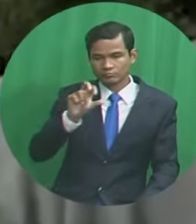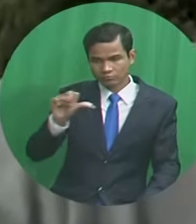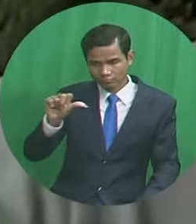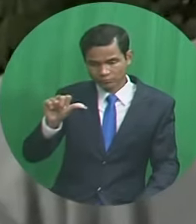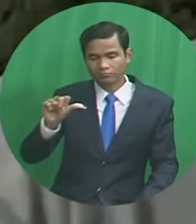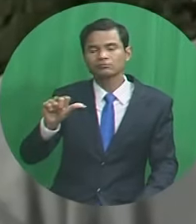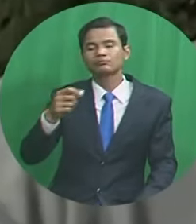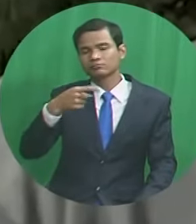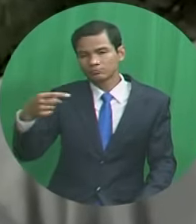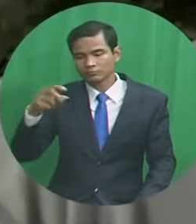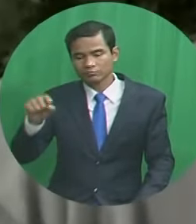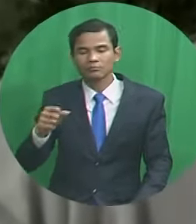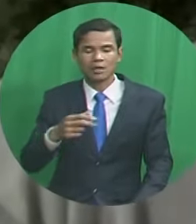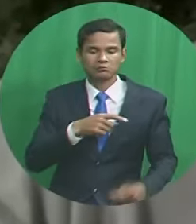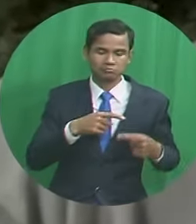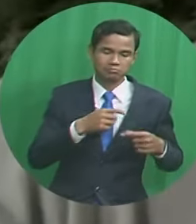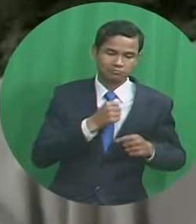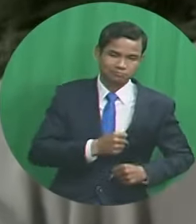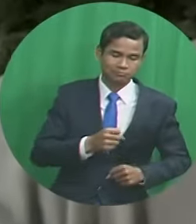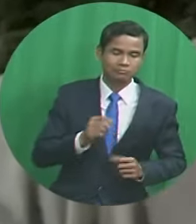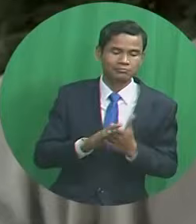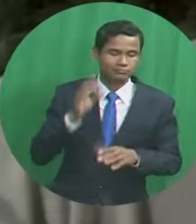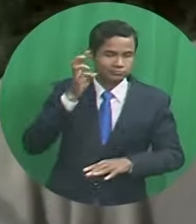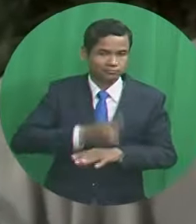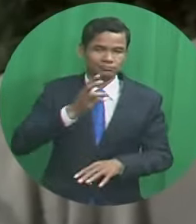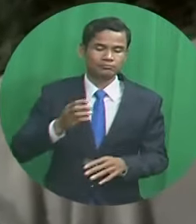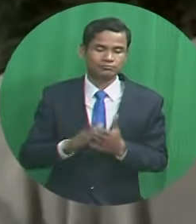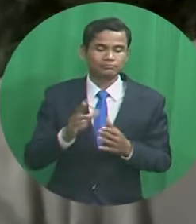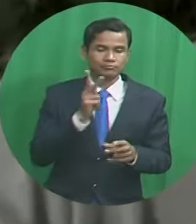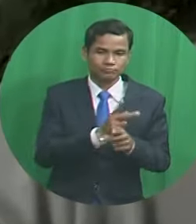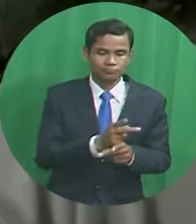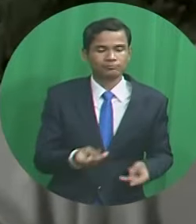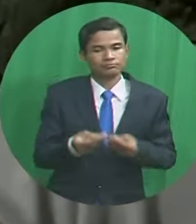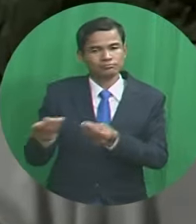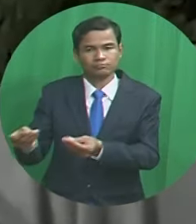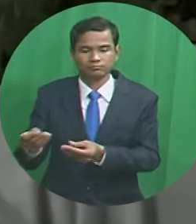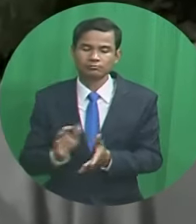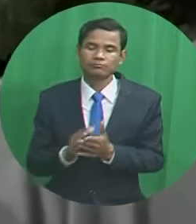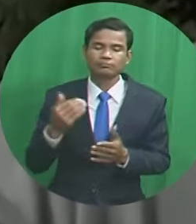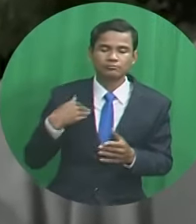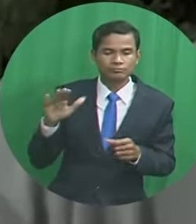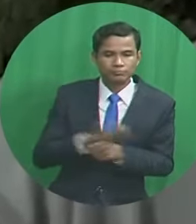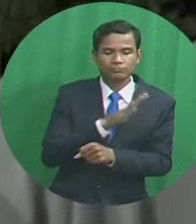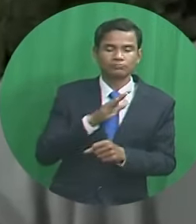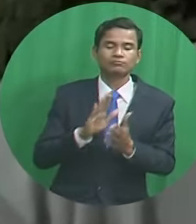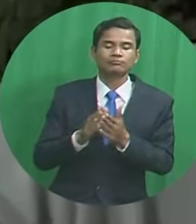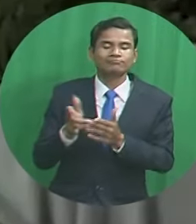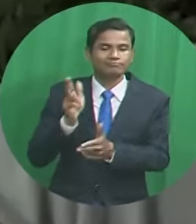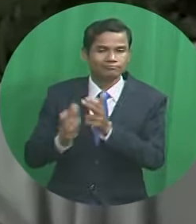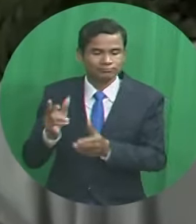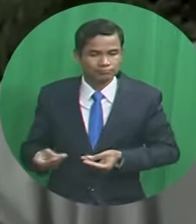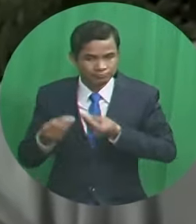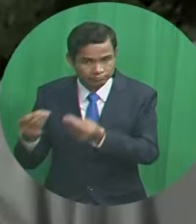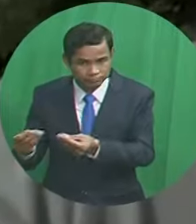ជាជំនួយយោធាភ្លាមៗដែលយកចេញពីការស្តុកទុករបស់មន្ទីរបញ្ចកោណការបំពេញសភាវុធចុងក្រោយបានធ្វើ